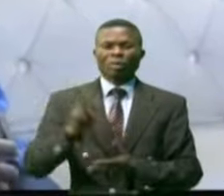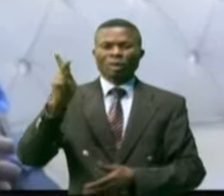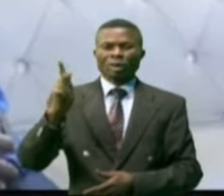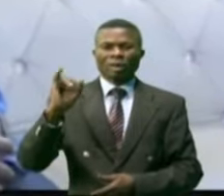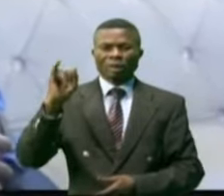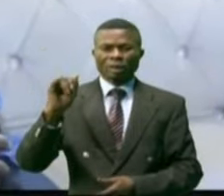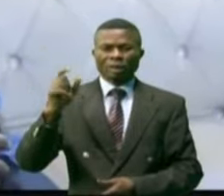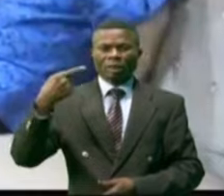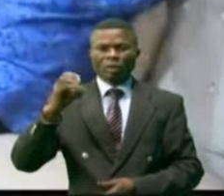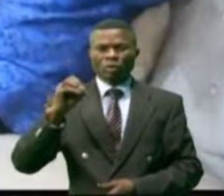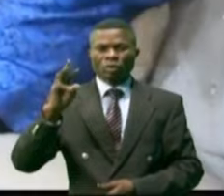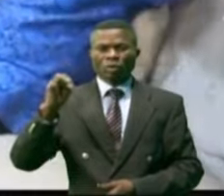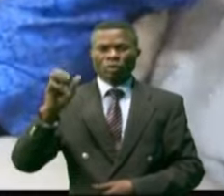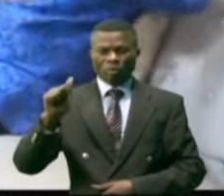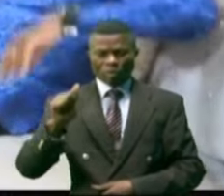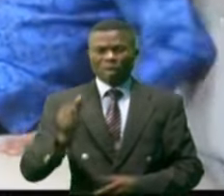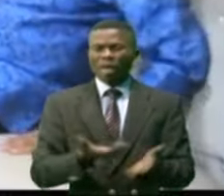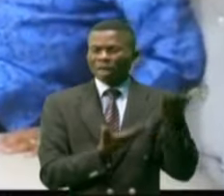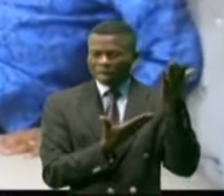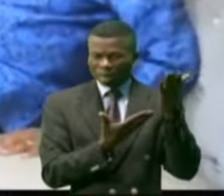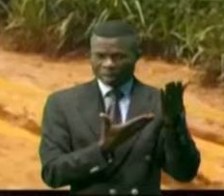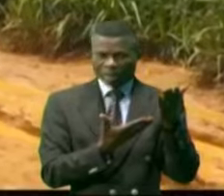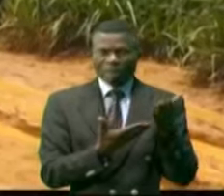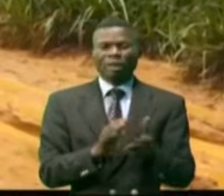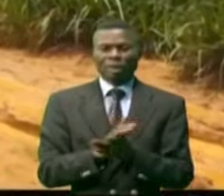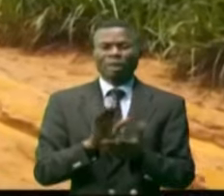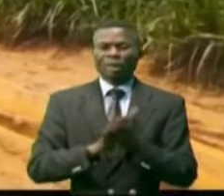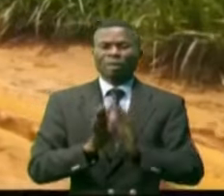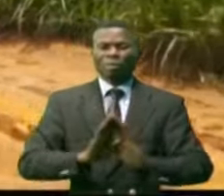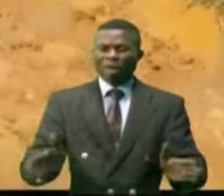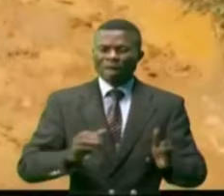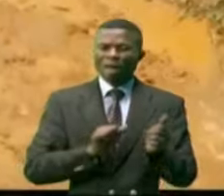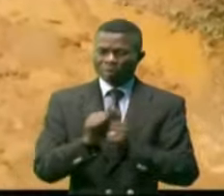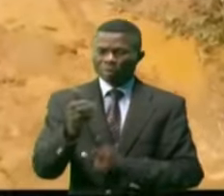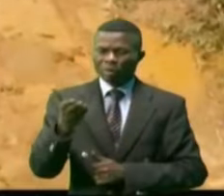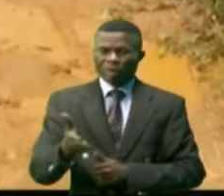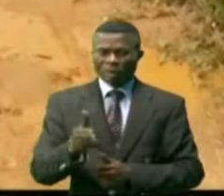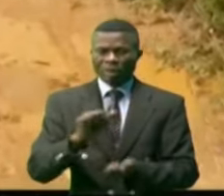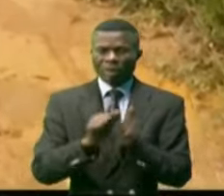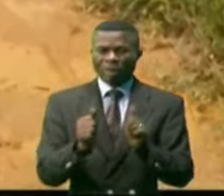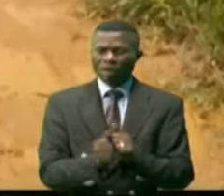l'honorable Rubens, il est important de rendre praticables les routes de Walikale pour des raisons